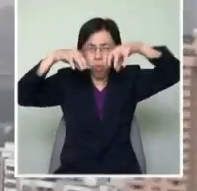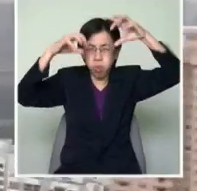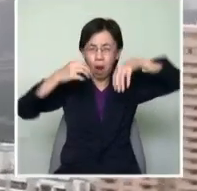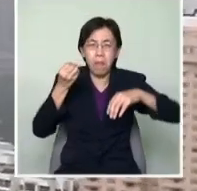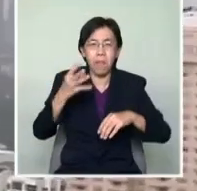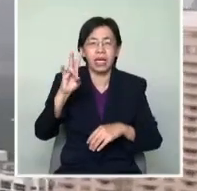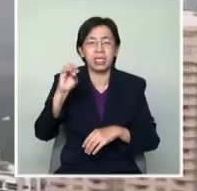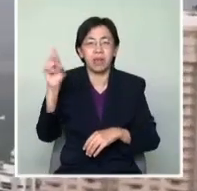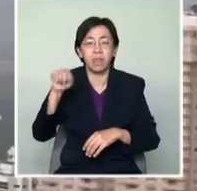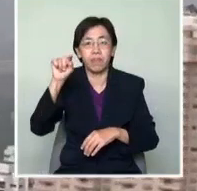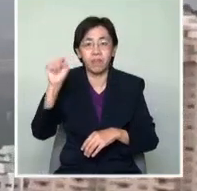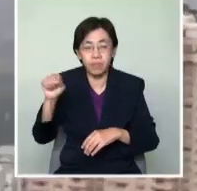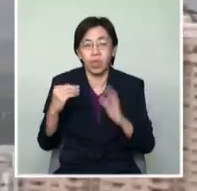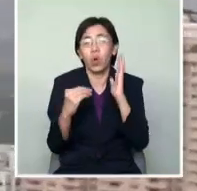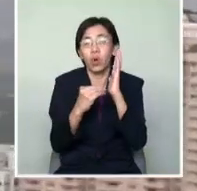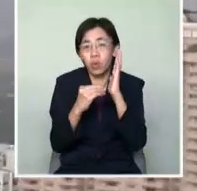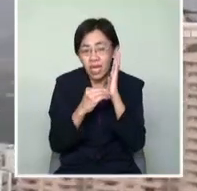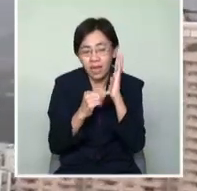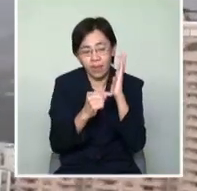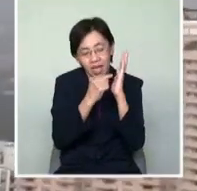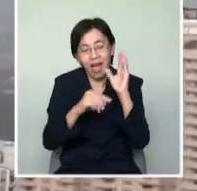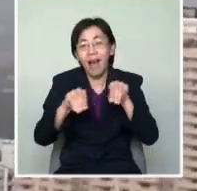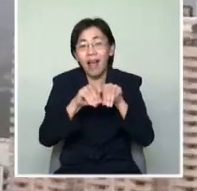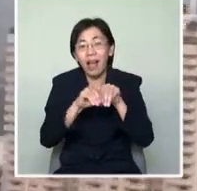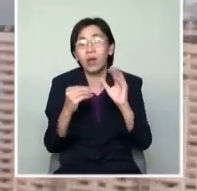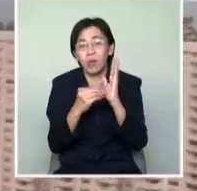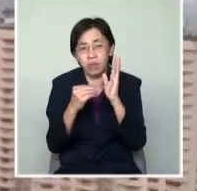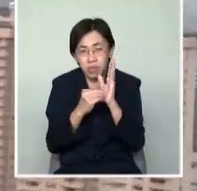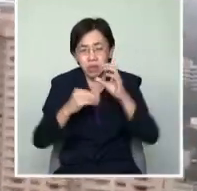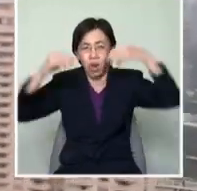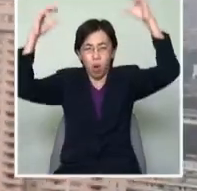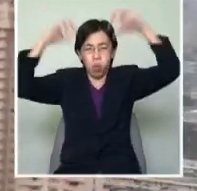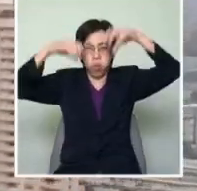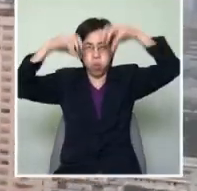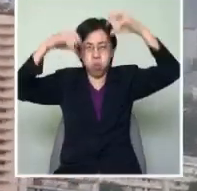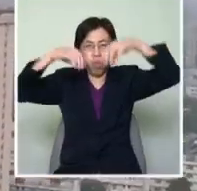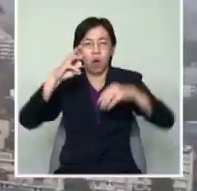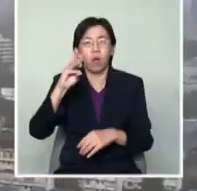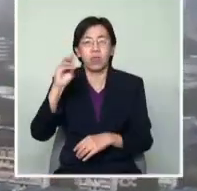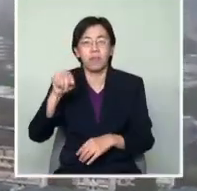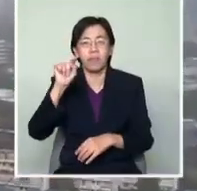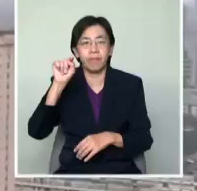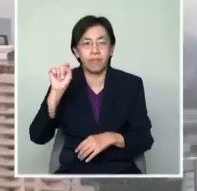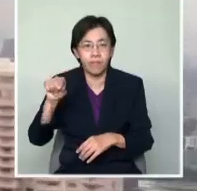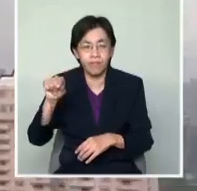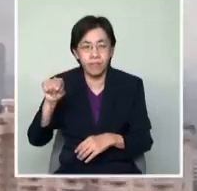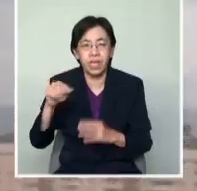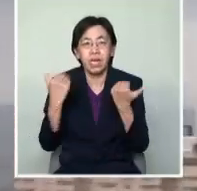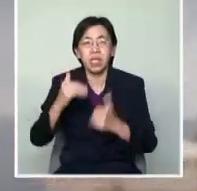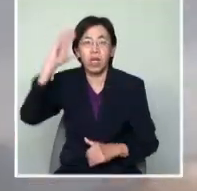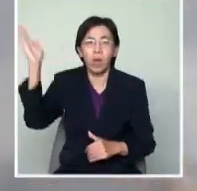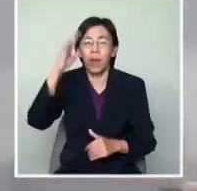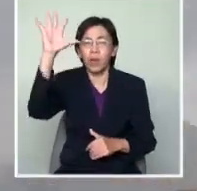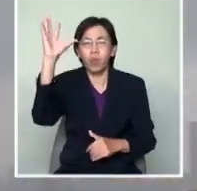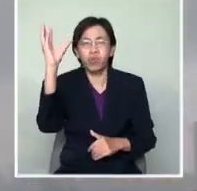ที่ส่วนกรุงเทพมหานครและปริมณฑลอย่างที่เรียนให้ทราบจะมีฝนตก60%ของพื้นที่นะคะสถานการณ์ของพายุหมุนเข